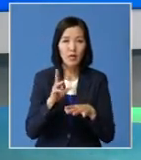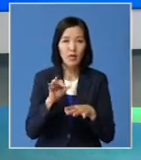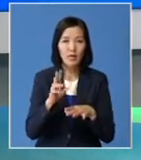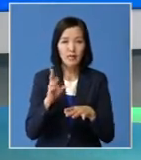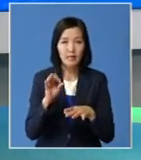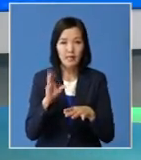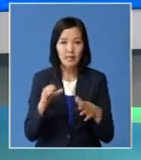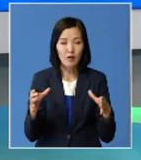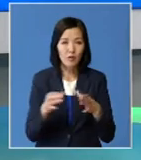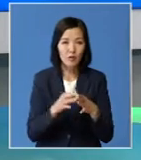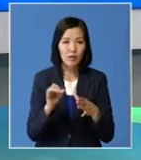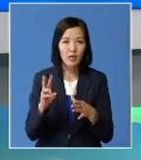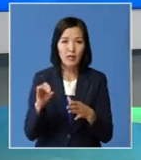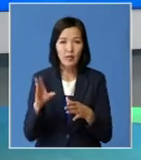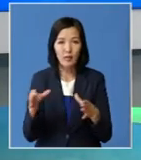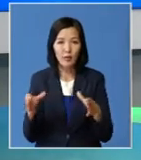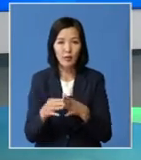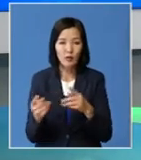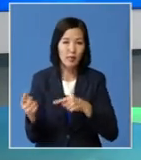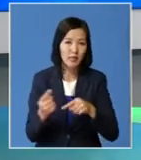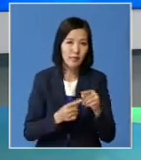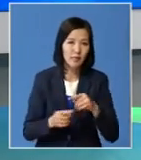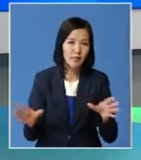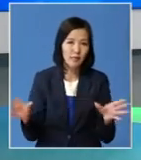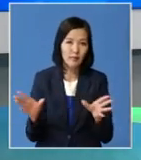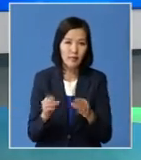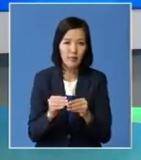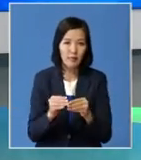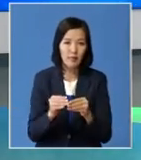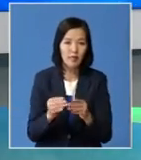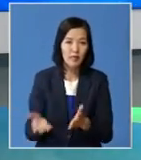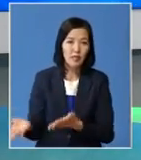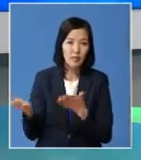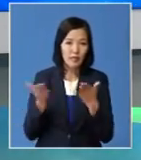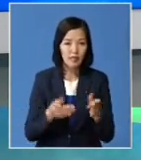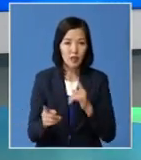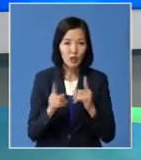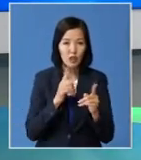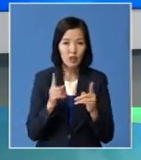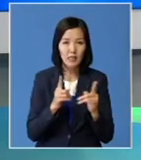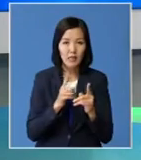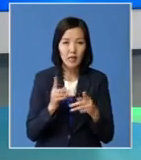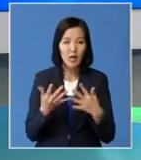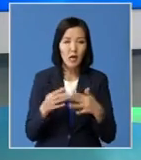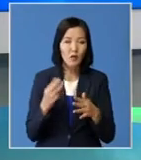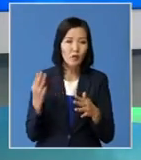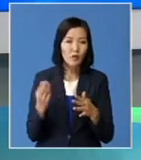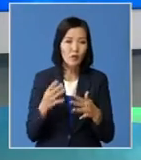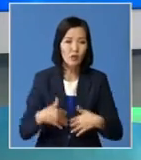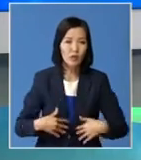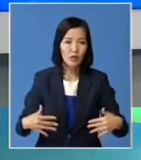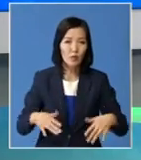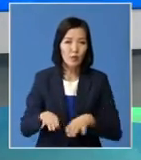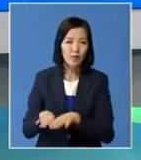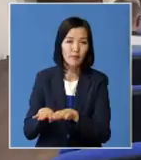ұлттық кәсіпкерлер палатасының өкілдері мен аймақтардың ветеринария бөлімдерінің мамандары арнайы шақыртылды. Жиында сала мамандары ауыл шаруашылығы жануарларын